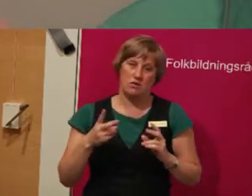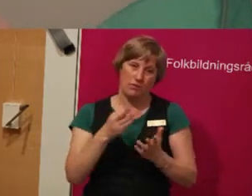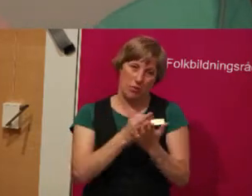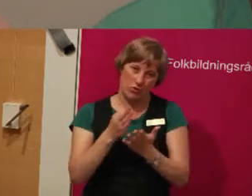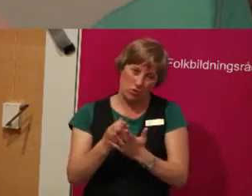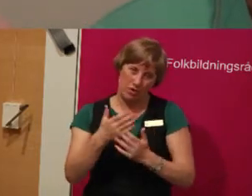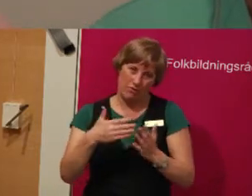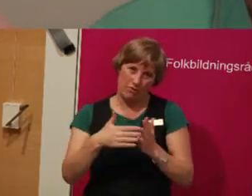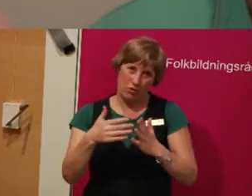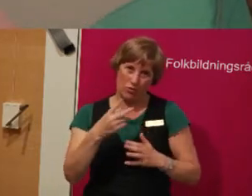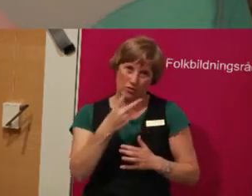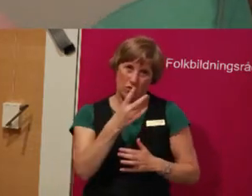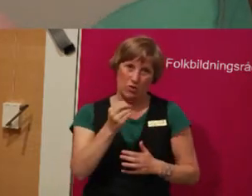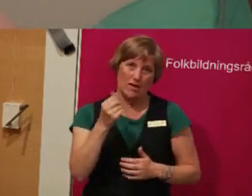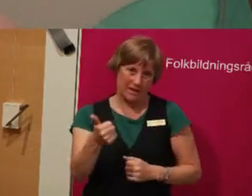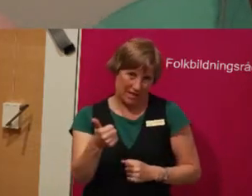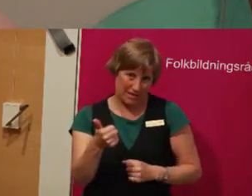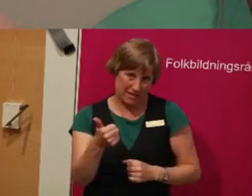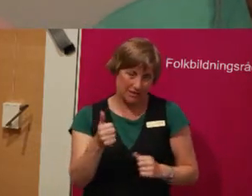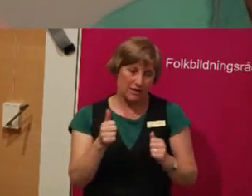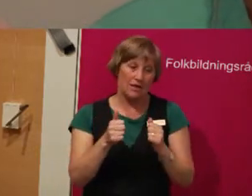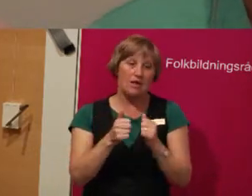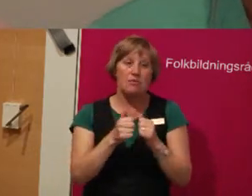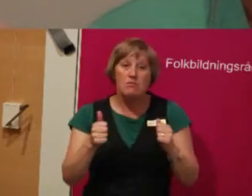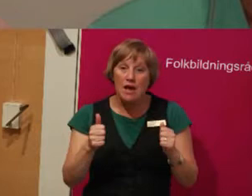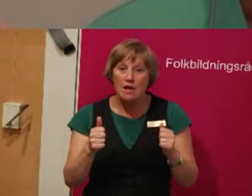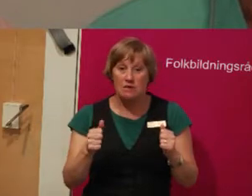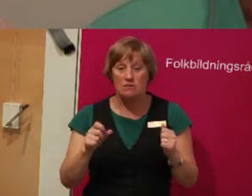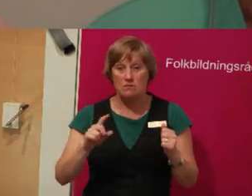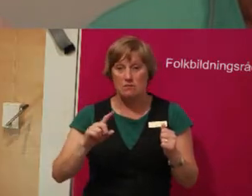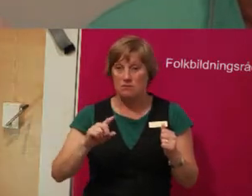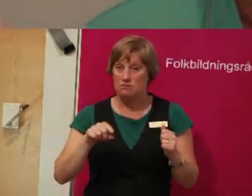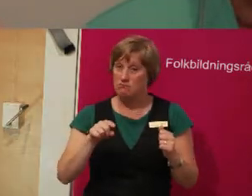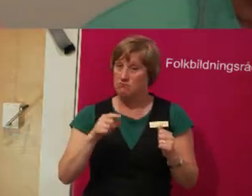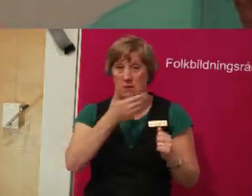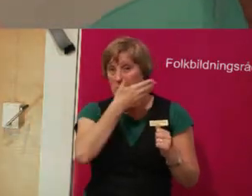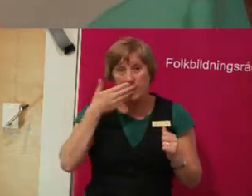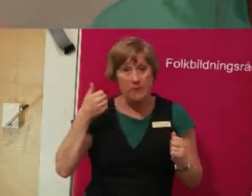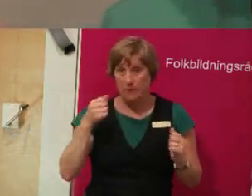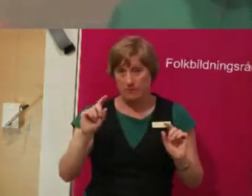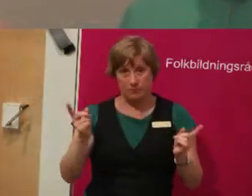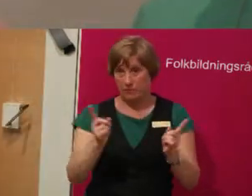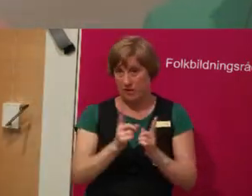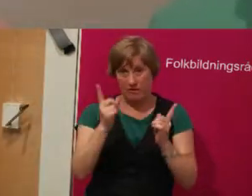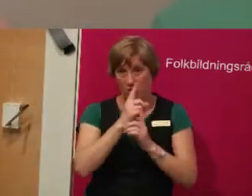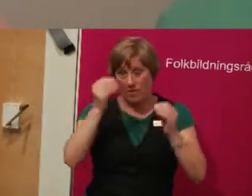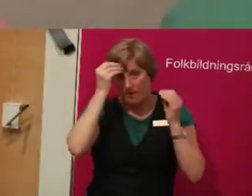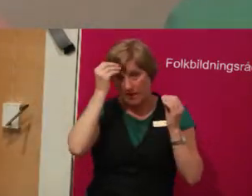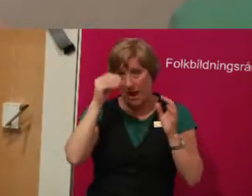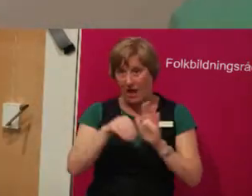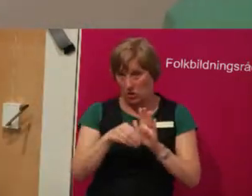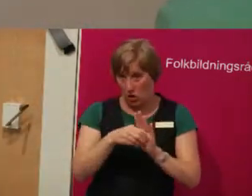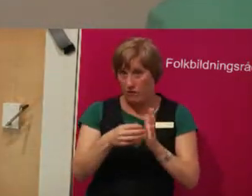kom 2006. Men man fullföljde faktiskt det och har inte skurit i folkbildningsanslaget från statligt